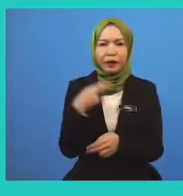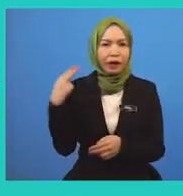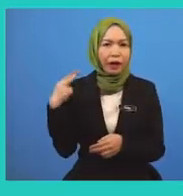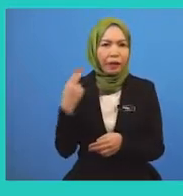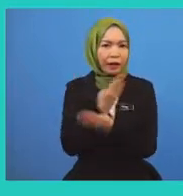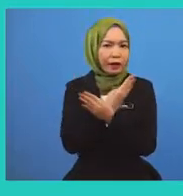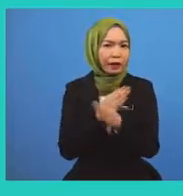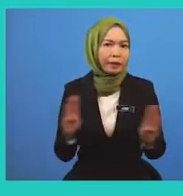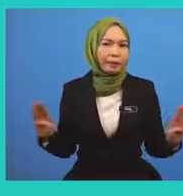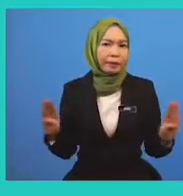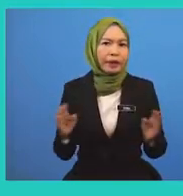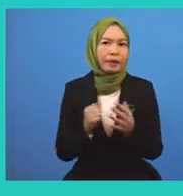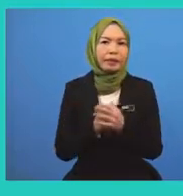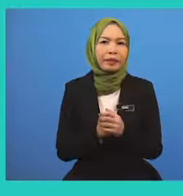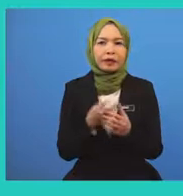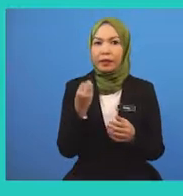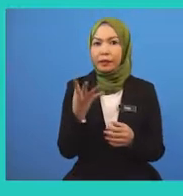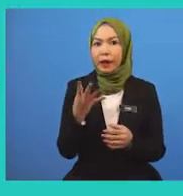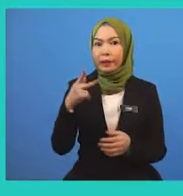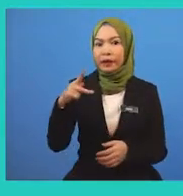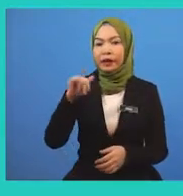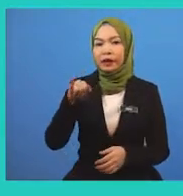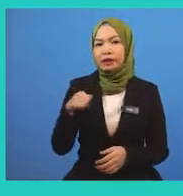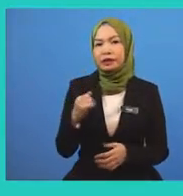462 kilojoule per mol.